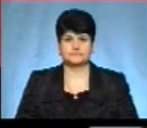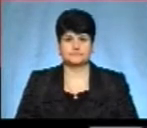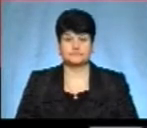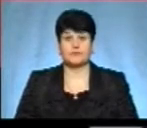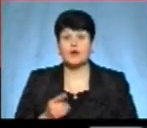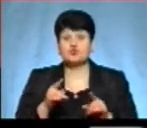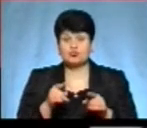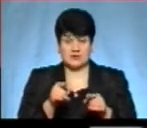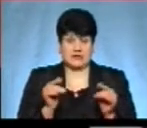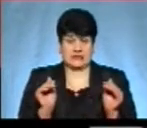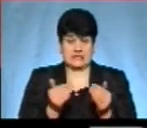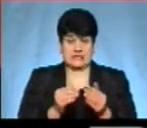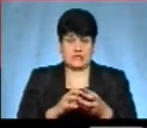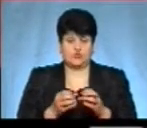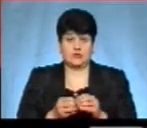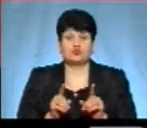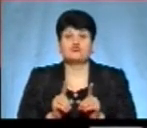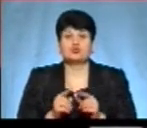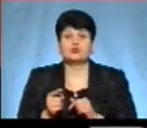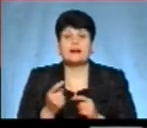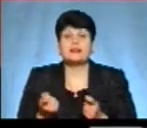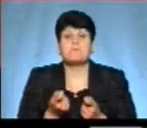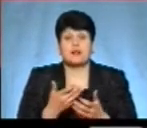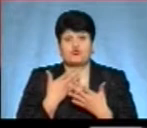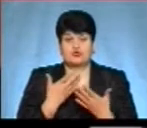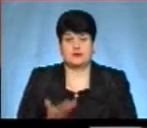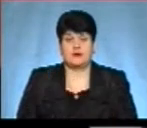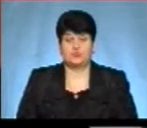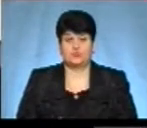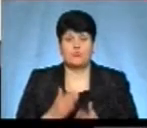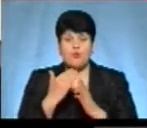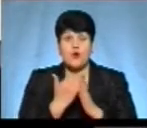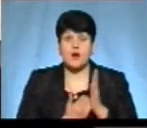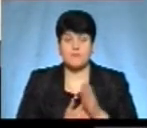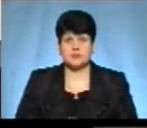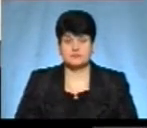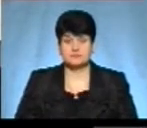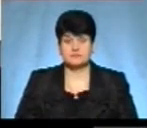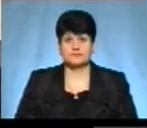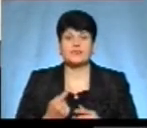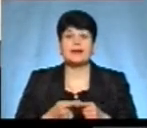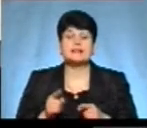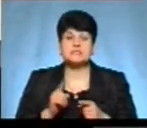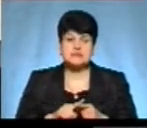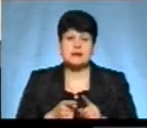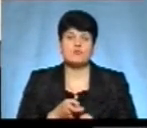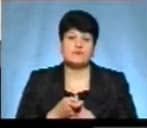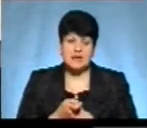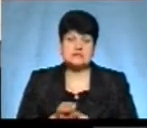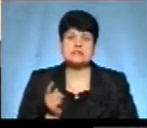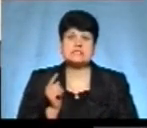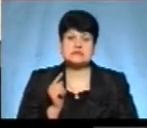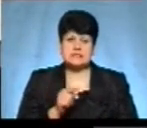Чому такий низький результат? Чому тернополяни так мало читають програми? Це пов'язане із тим, на мою думку,